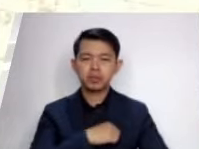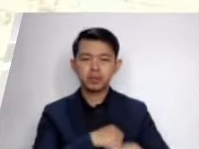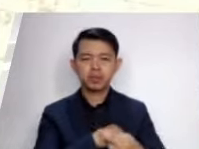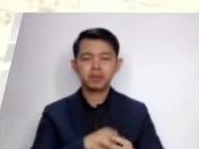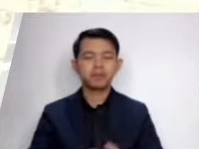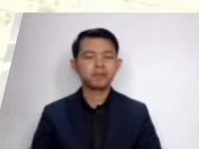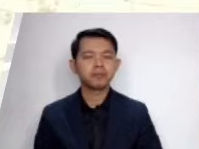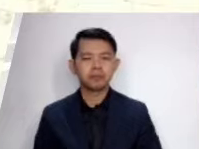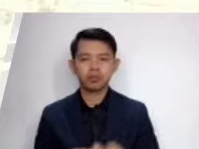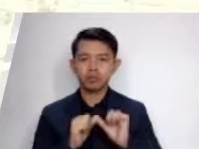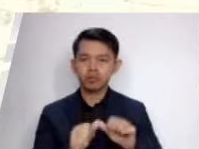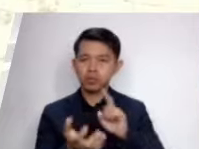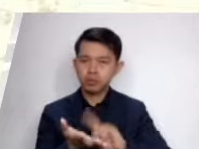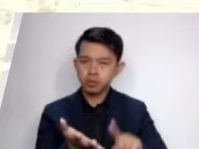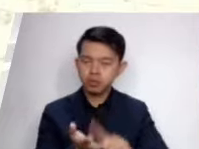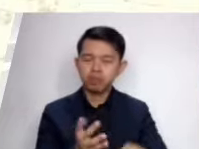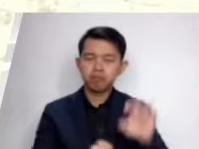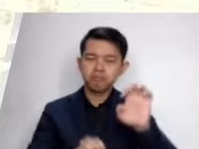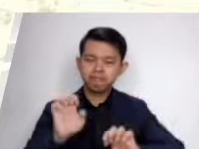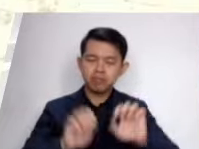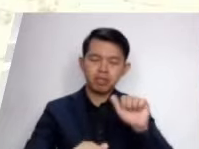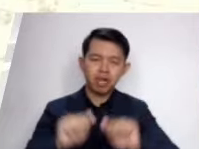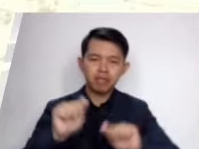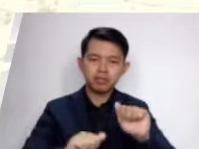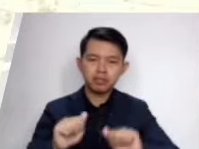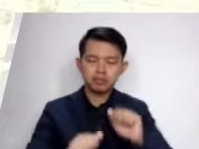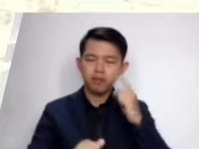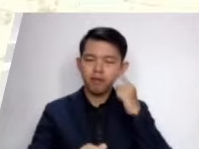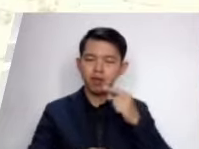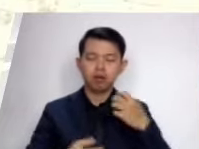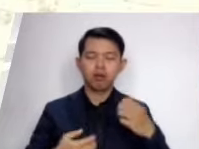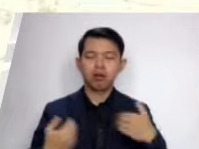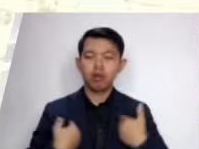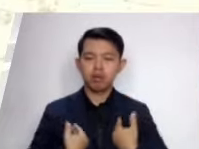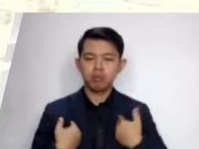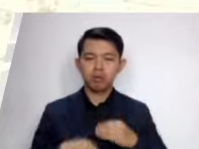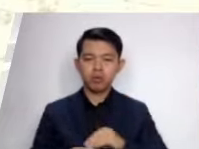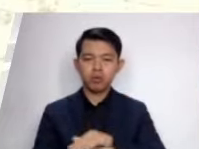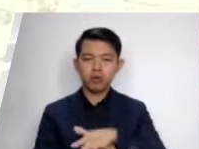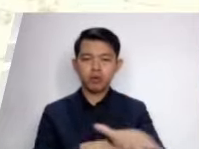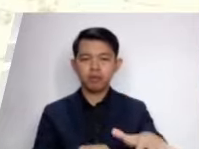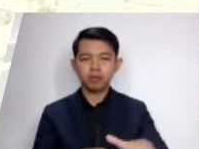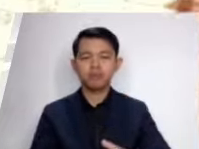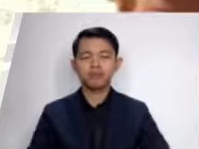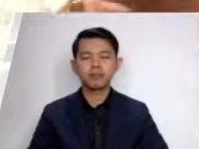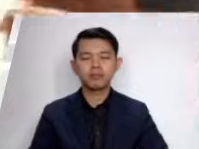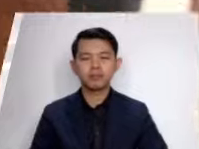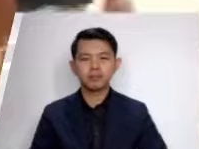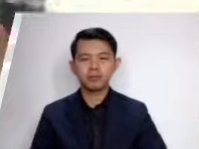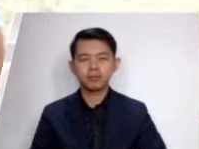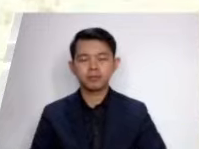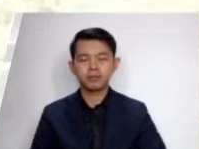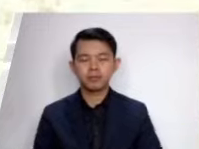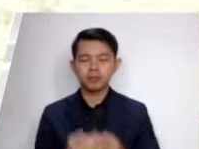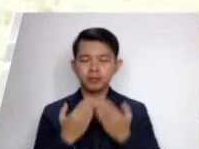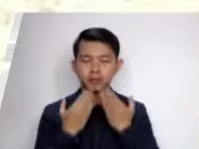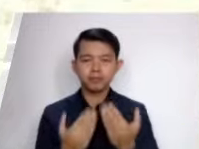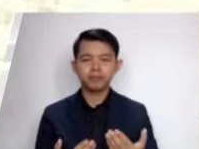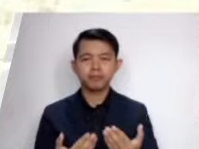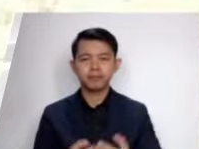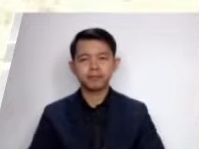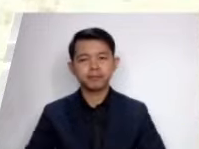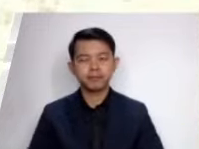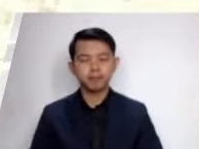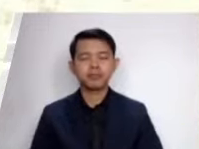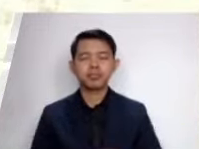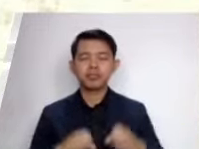assessment reports sa mga hayop na apektado. Rafi? Maraming salamat, Adrian Prietos ng GMA Regional TV,